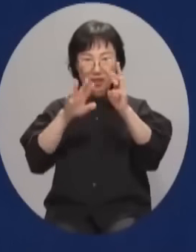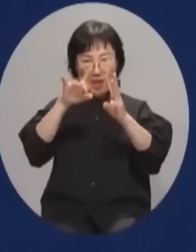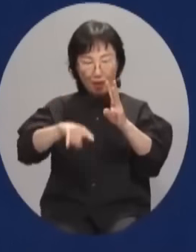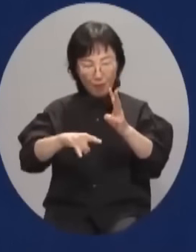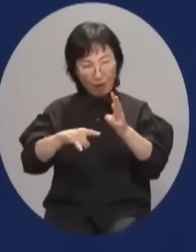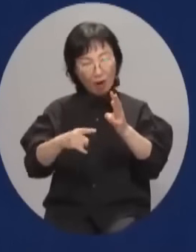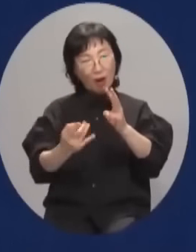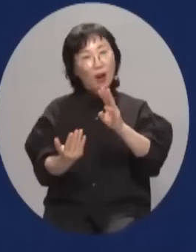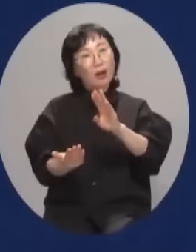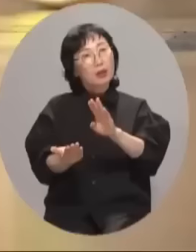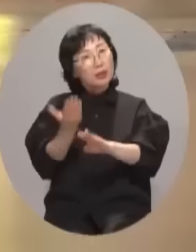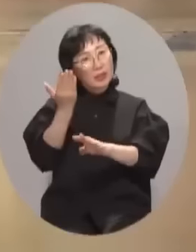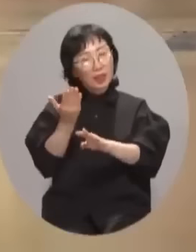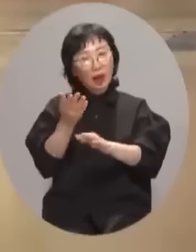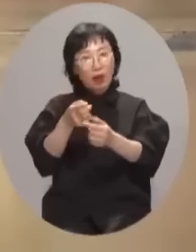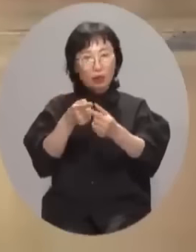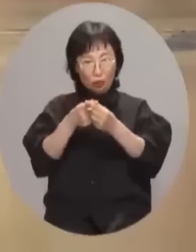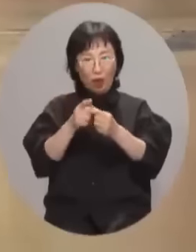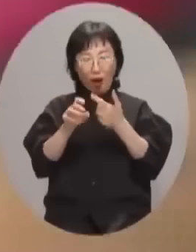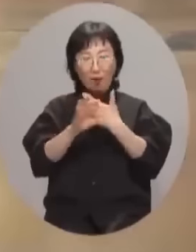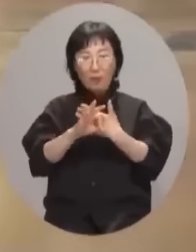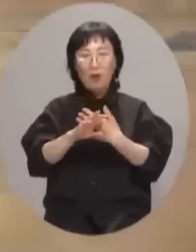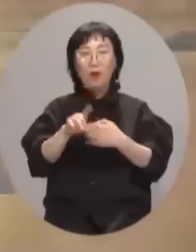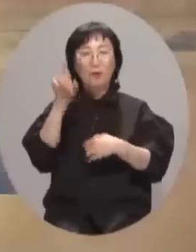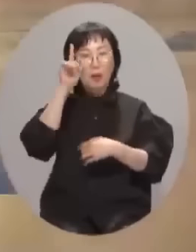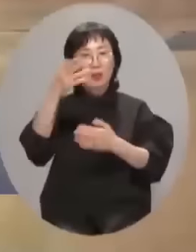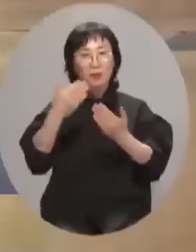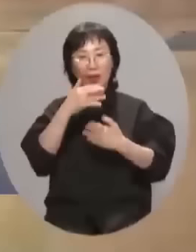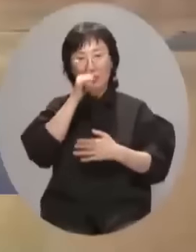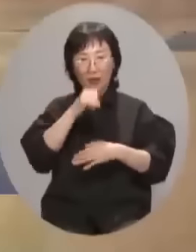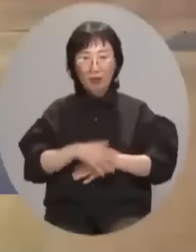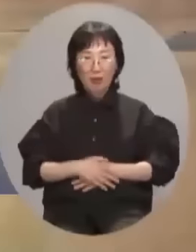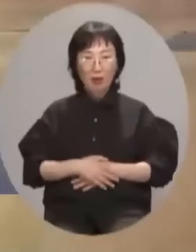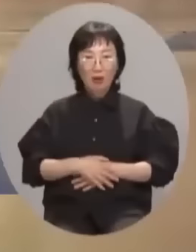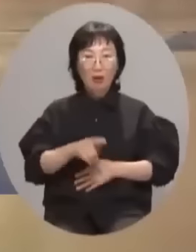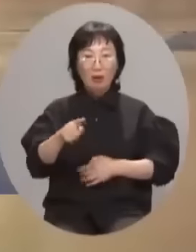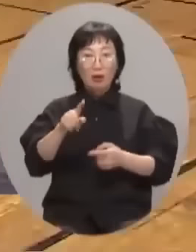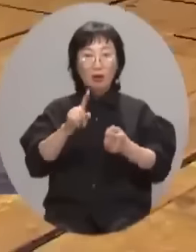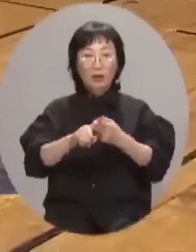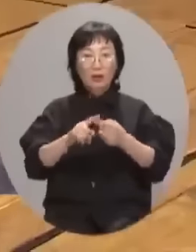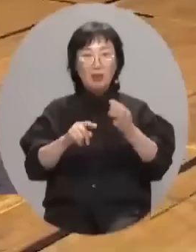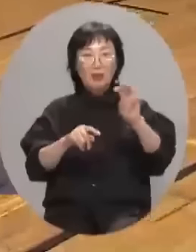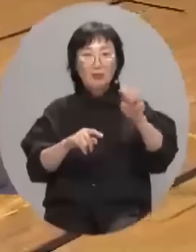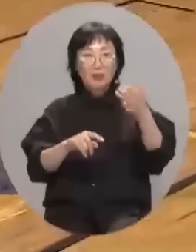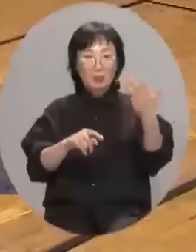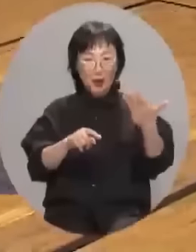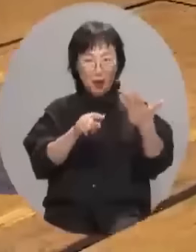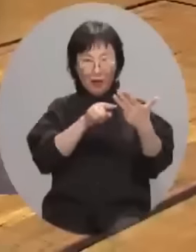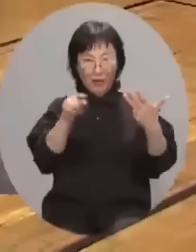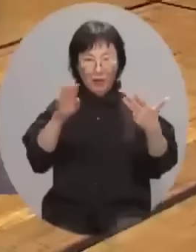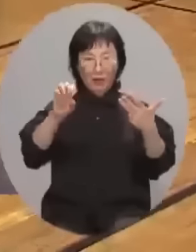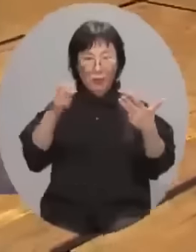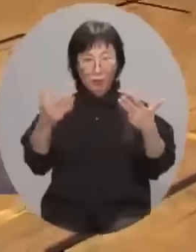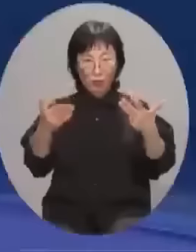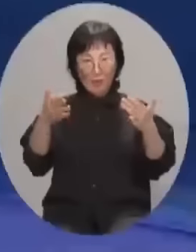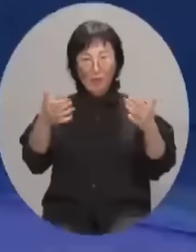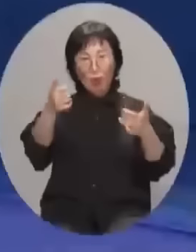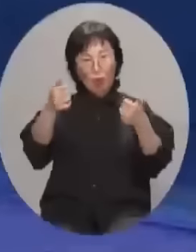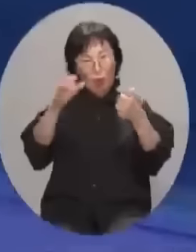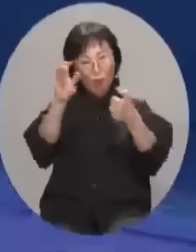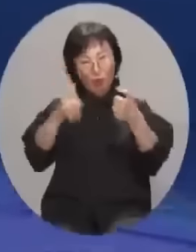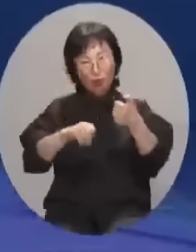만점을 받기 때문입니다 38점 39점 아지는 50% 정도의 지도자들은 받을 수 있는 100명 이상은 됩니다